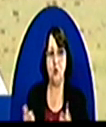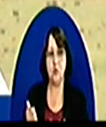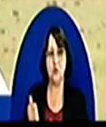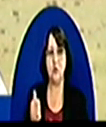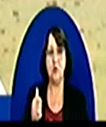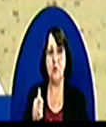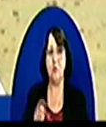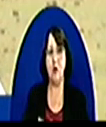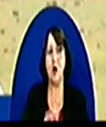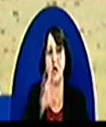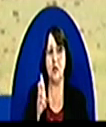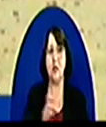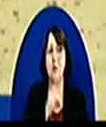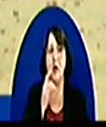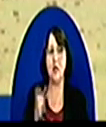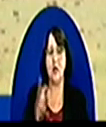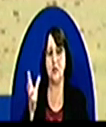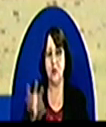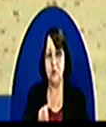байгалийн байлгаас орж байгаа орлогыг